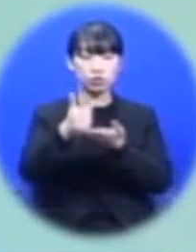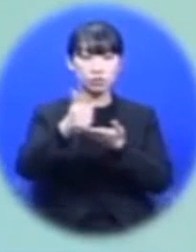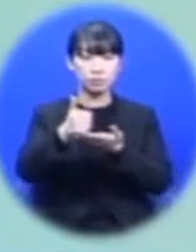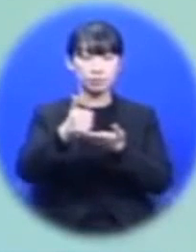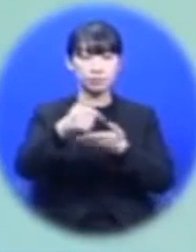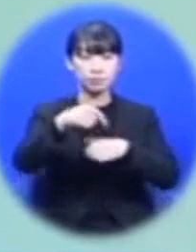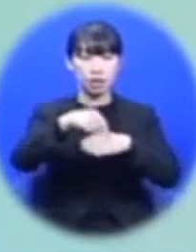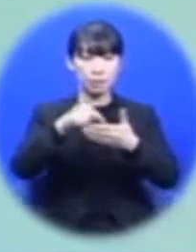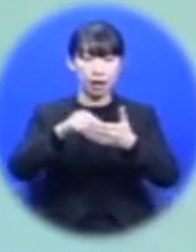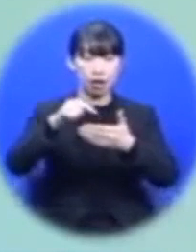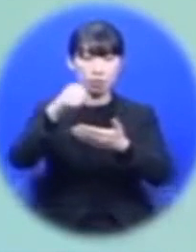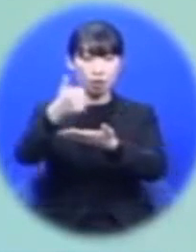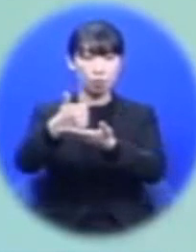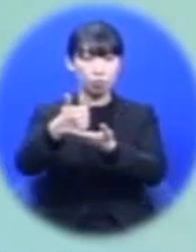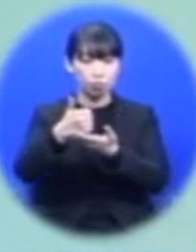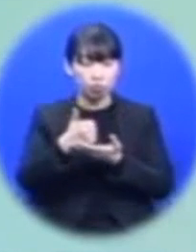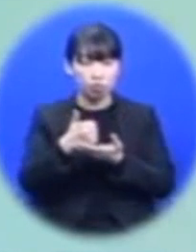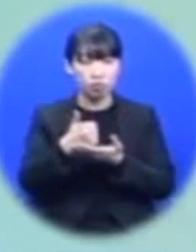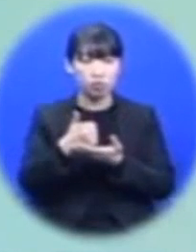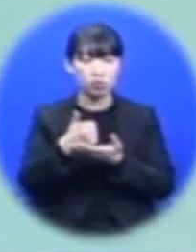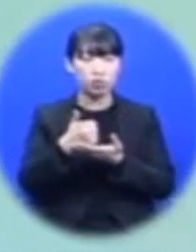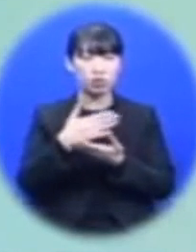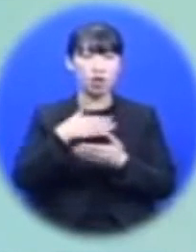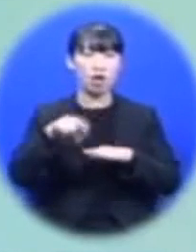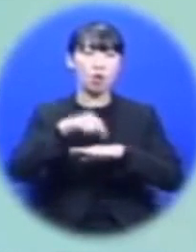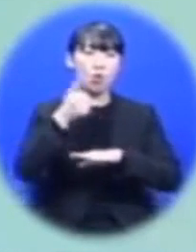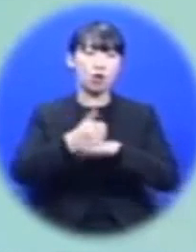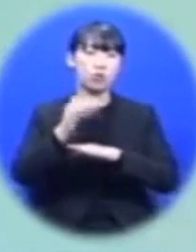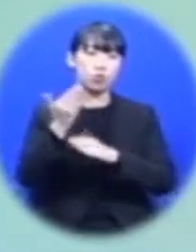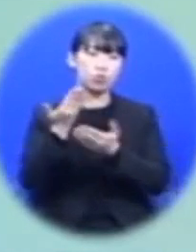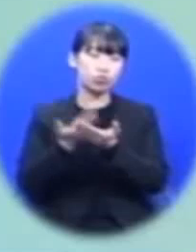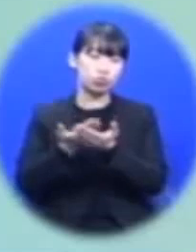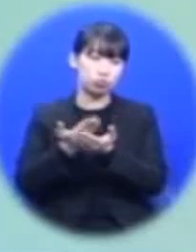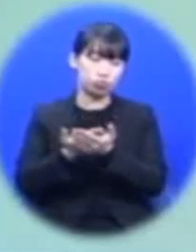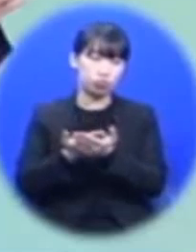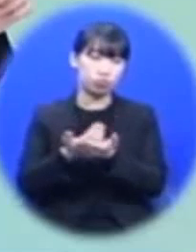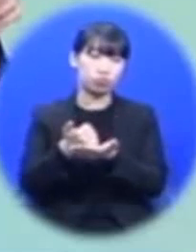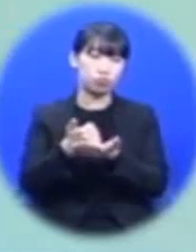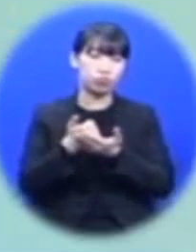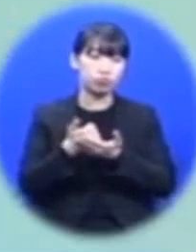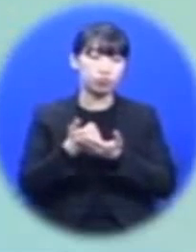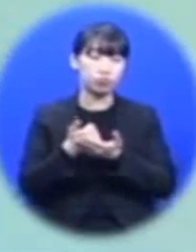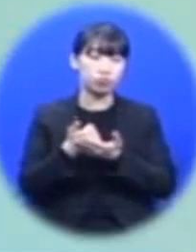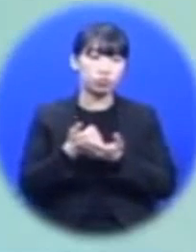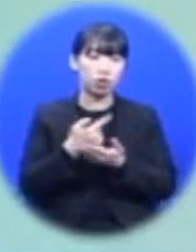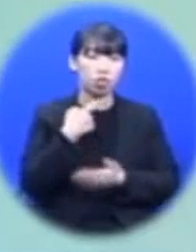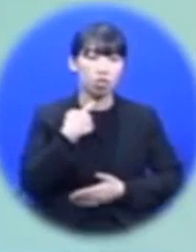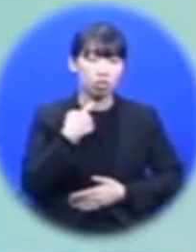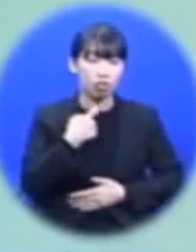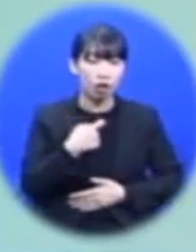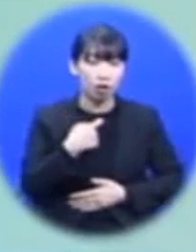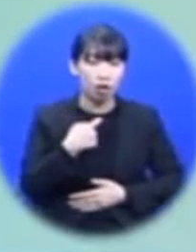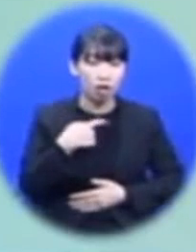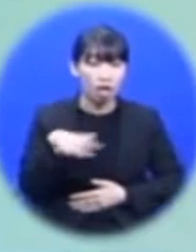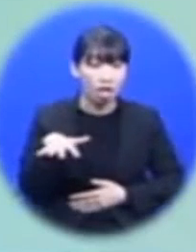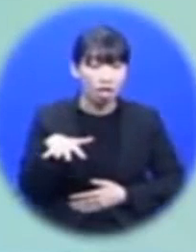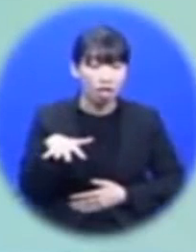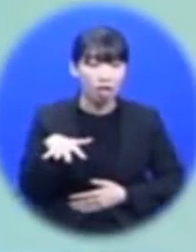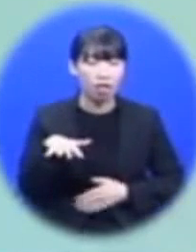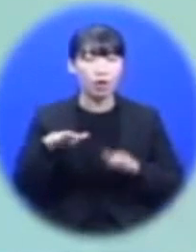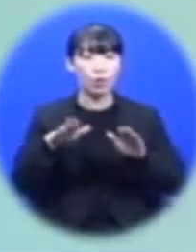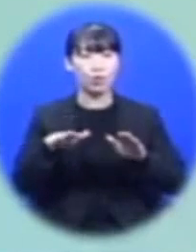내게 오세요 내 주인이 되세요 내 왕이 되세요 그랬던 적이 기억이 안 나시는 분은 오늘